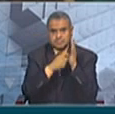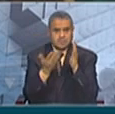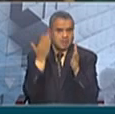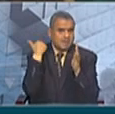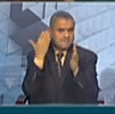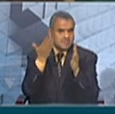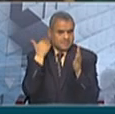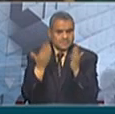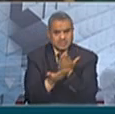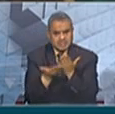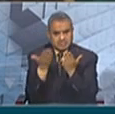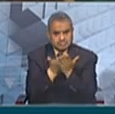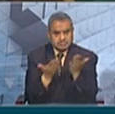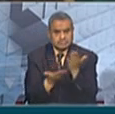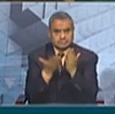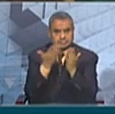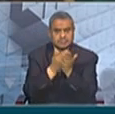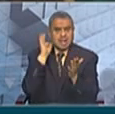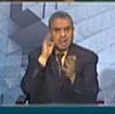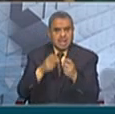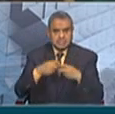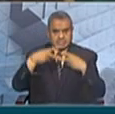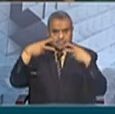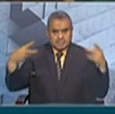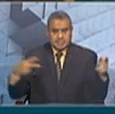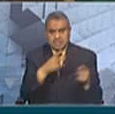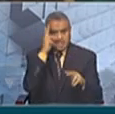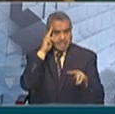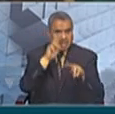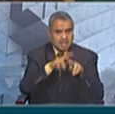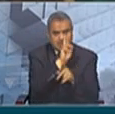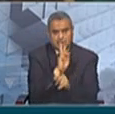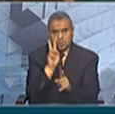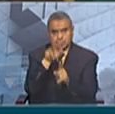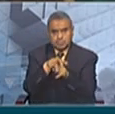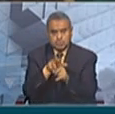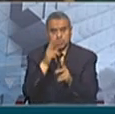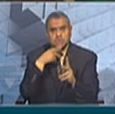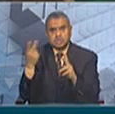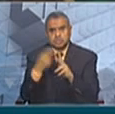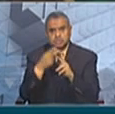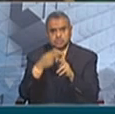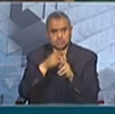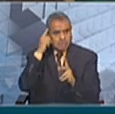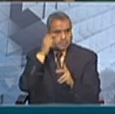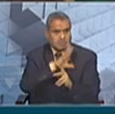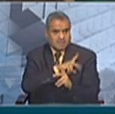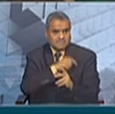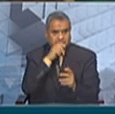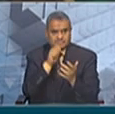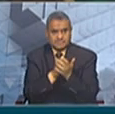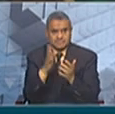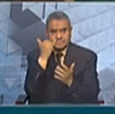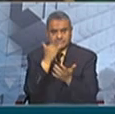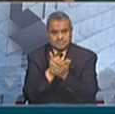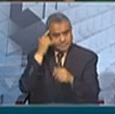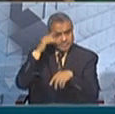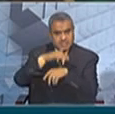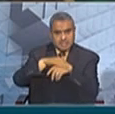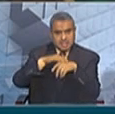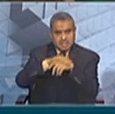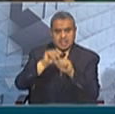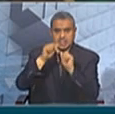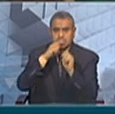وبما يؤدي إلى إنهاء الاحتلال ونيل الشعب الفلسطيني حريته واستقلاله